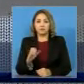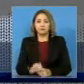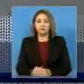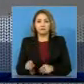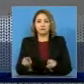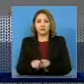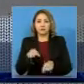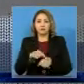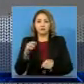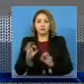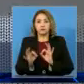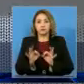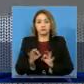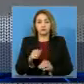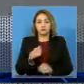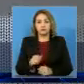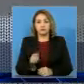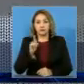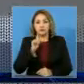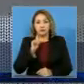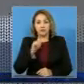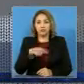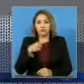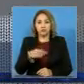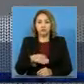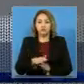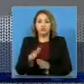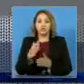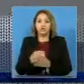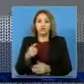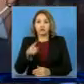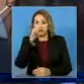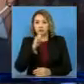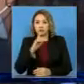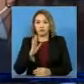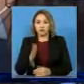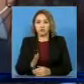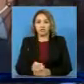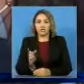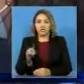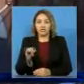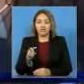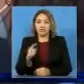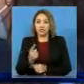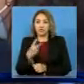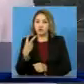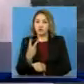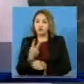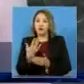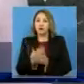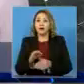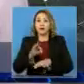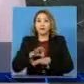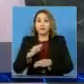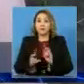Так, чувствую нормально себя пока. Но сказали, результат только через месяц будет. Лидия Гончар – одна из 2 первых пациентов, которые